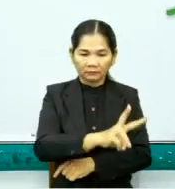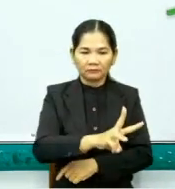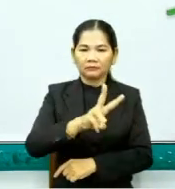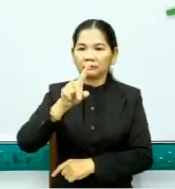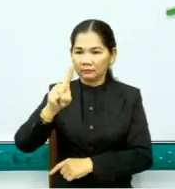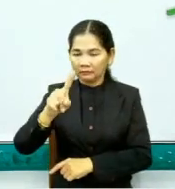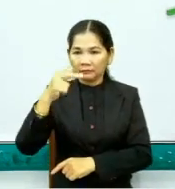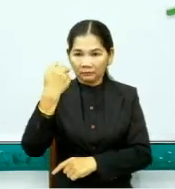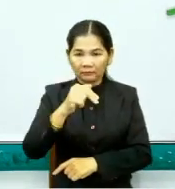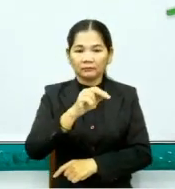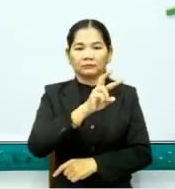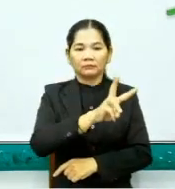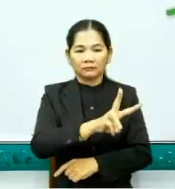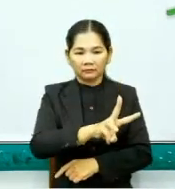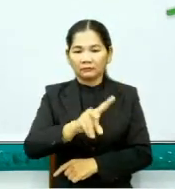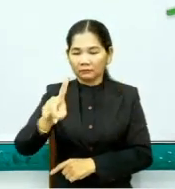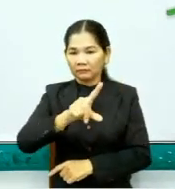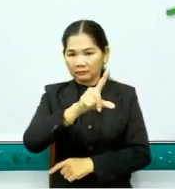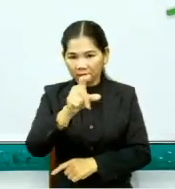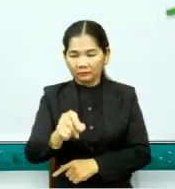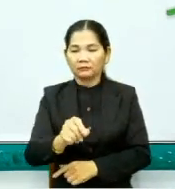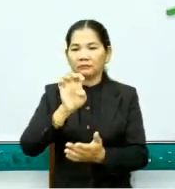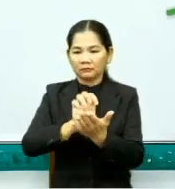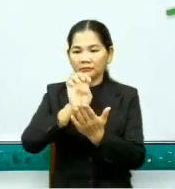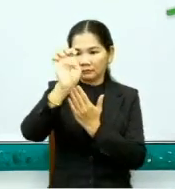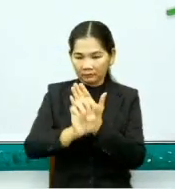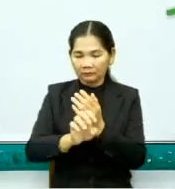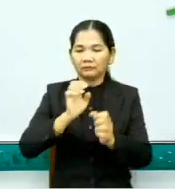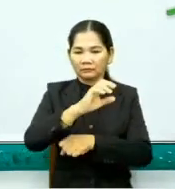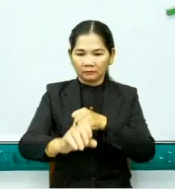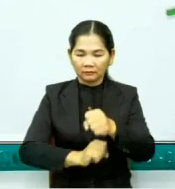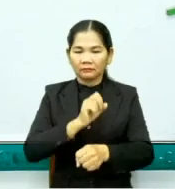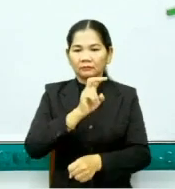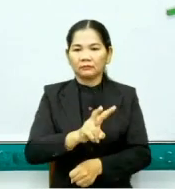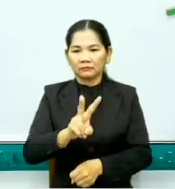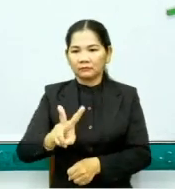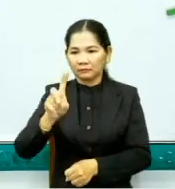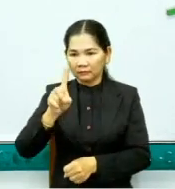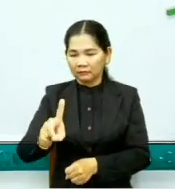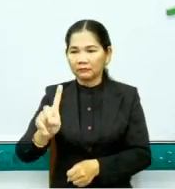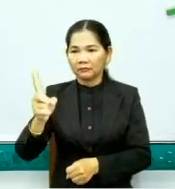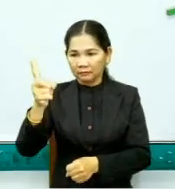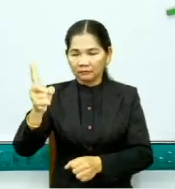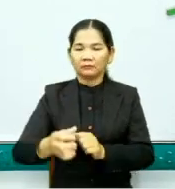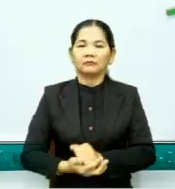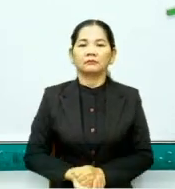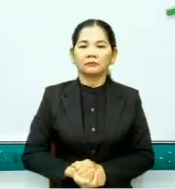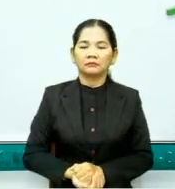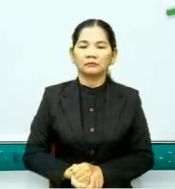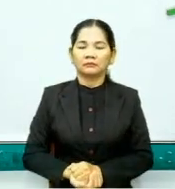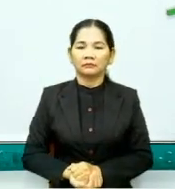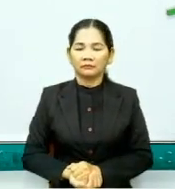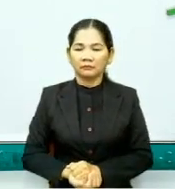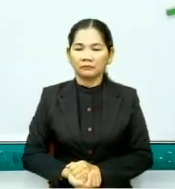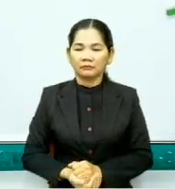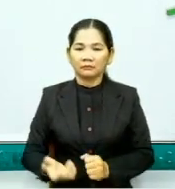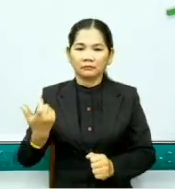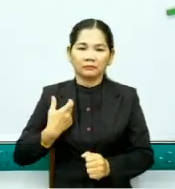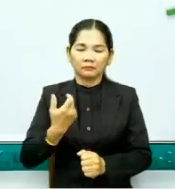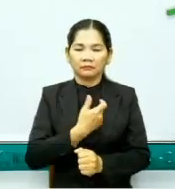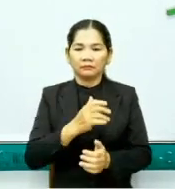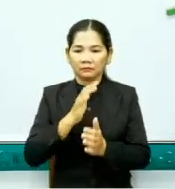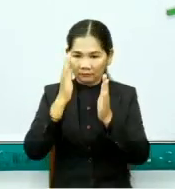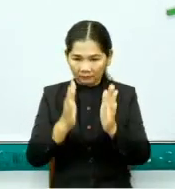xám sập mũi khải thân ú chăm bí bôn đập mũi đòi miên